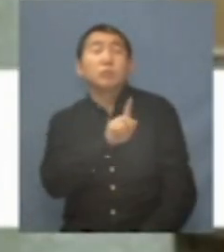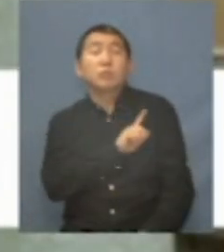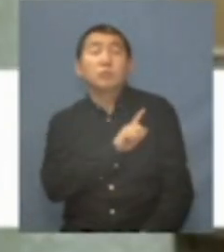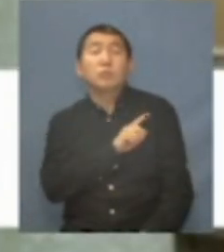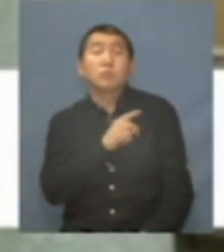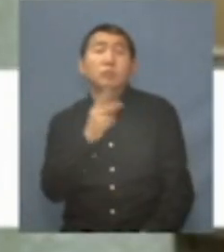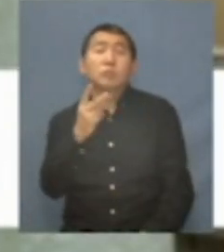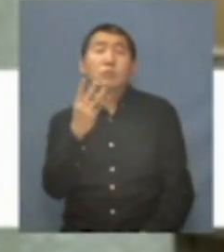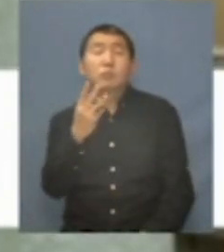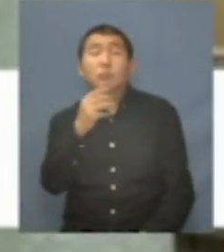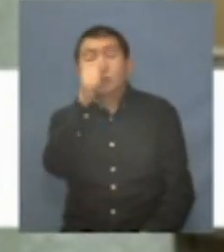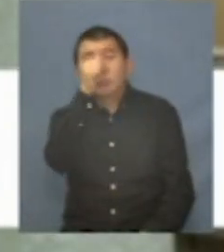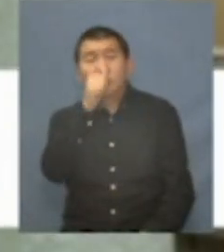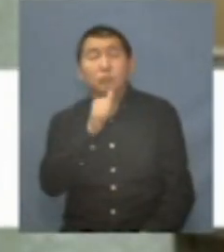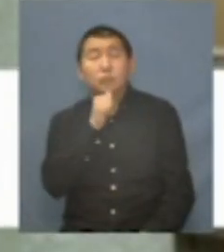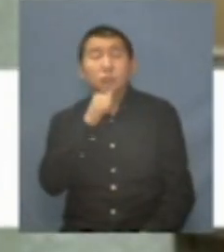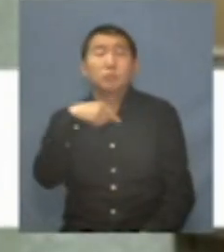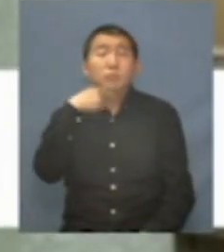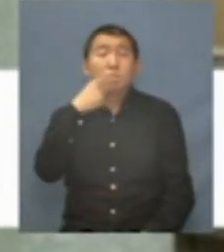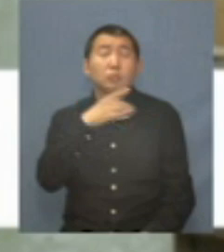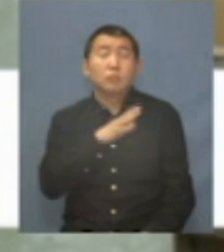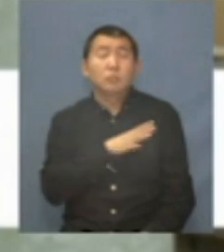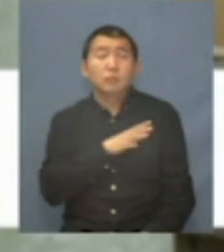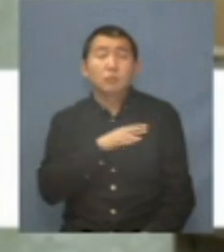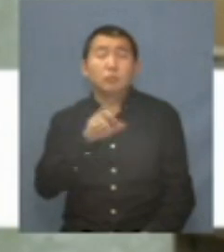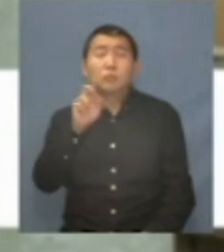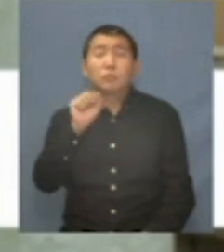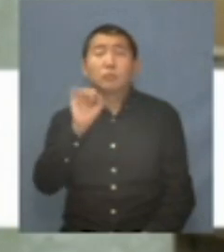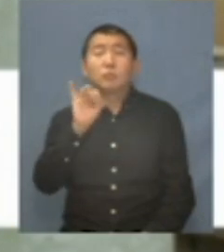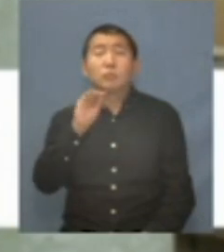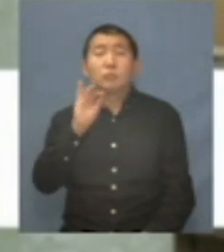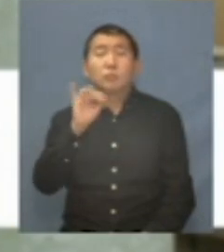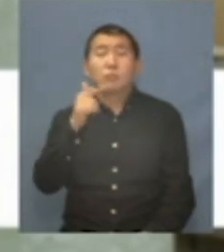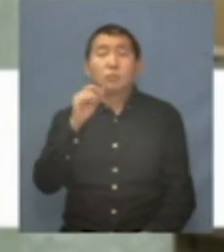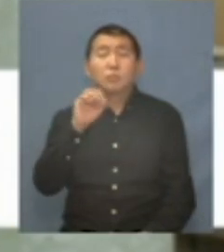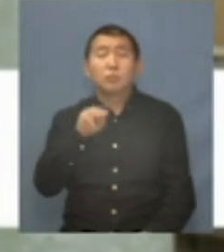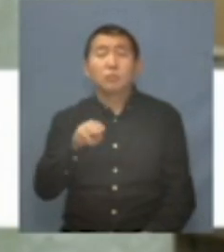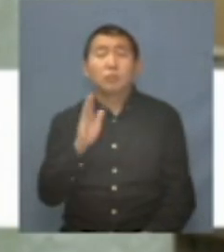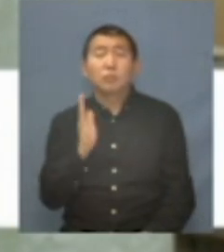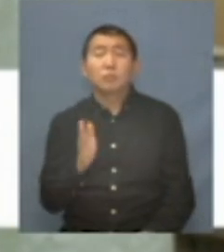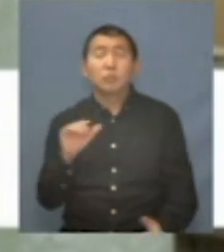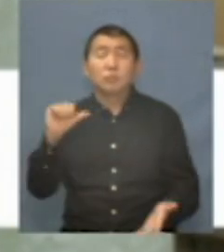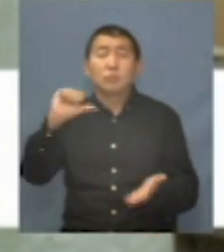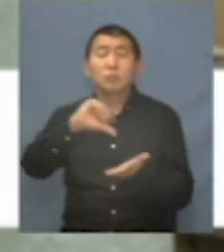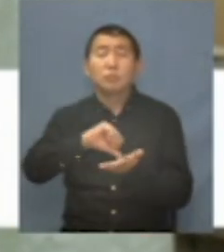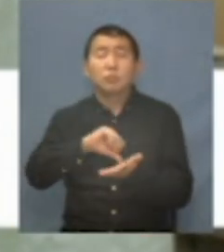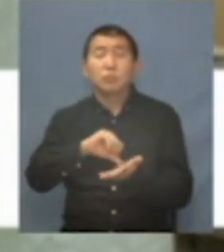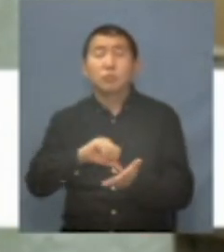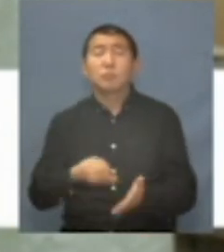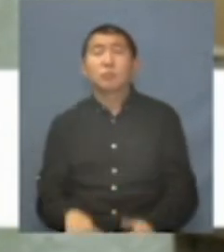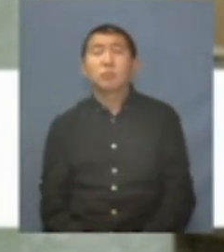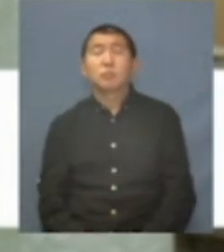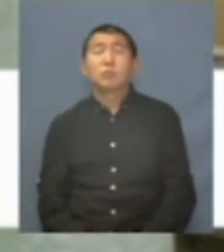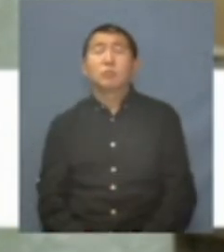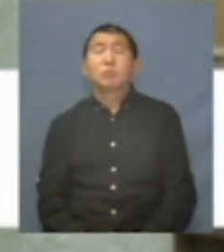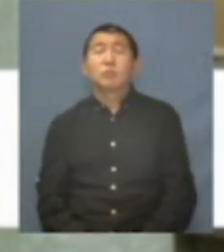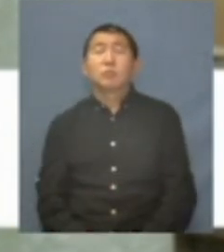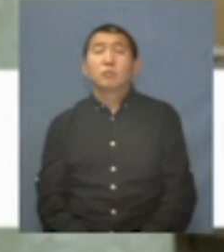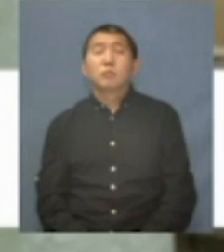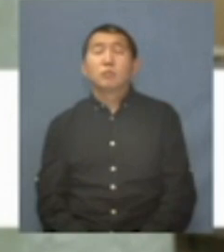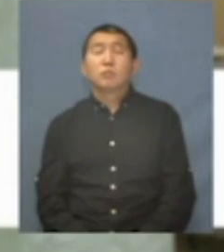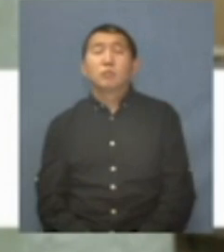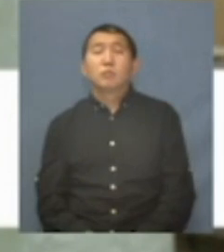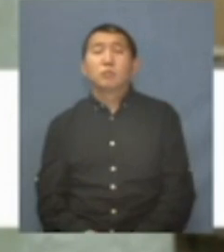2-3 месяцев мы говорили, что оркестр имени Байжигита у нас будет выступать, и артисты областной филармонии тоже будут выступать